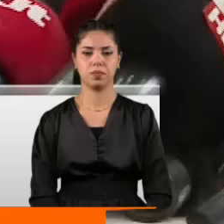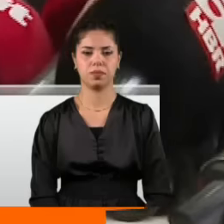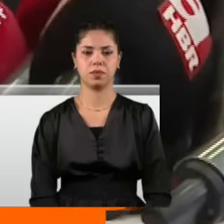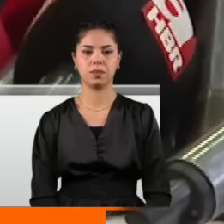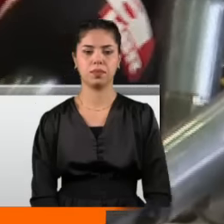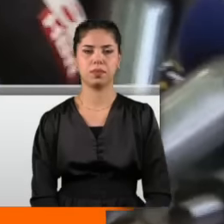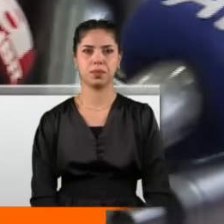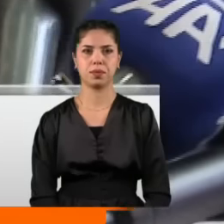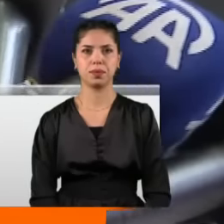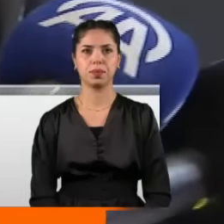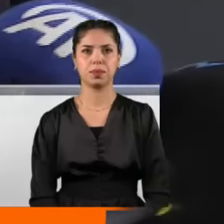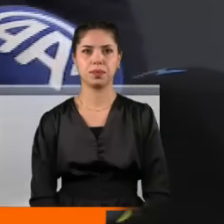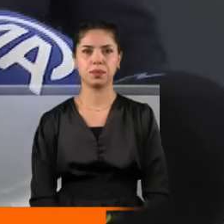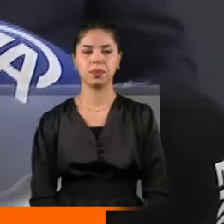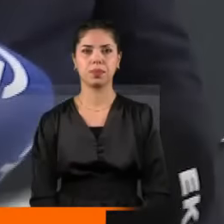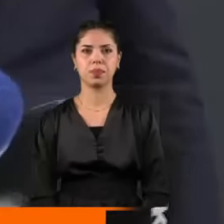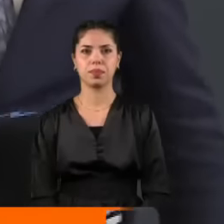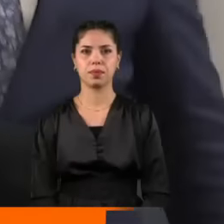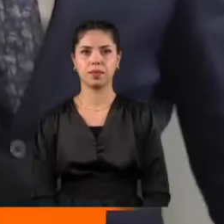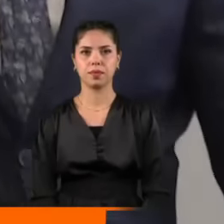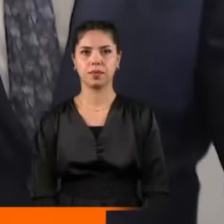değil.